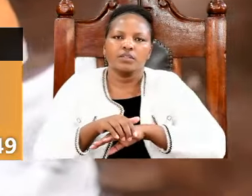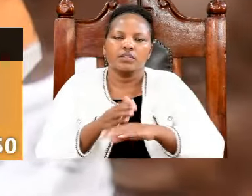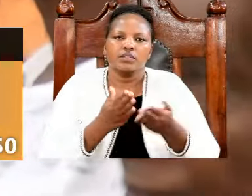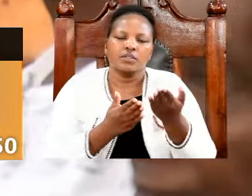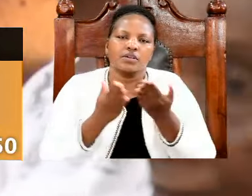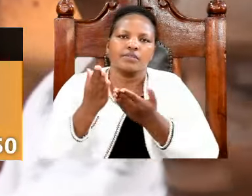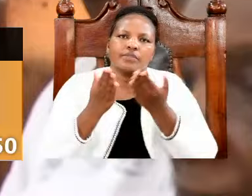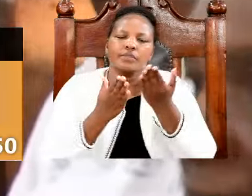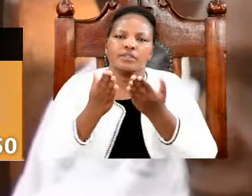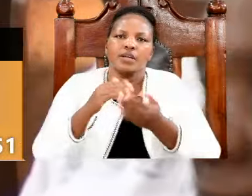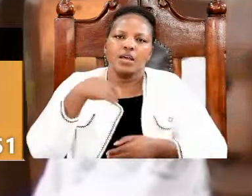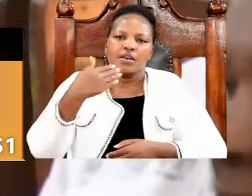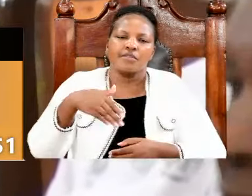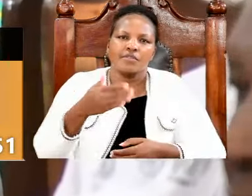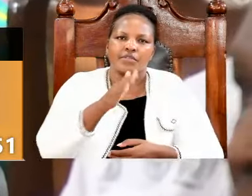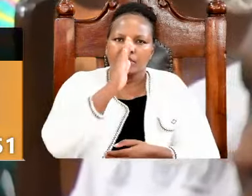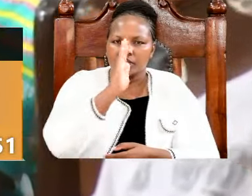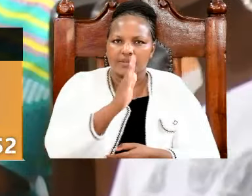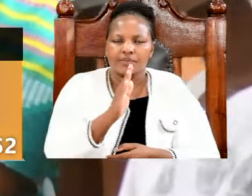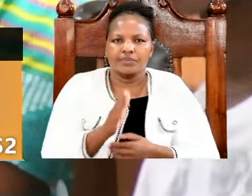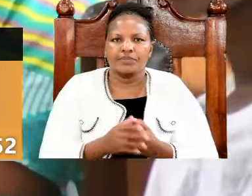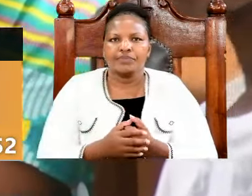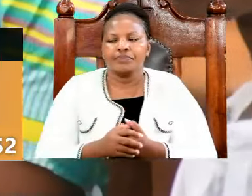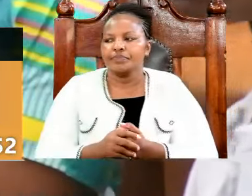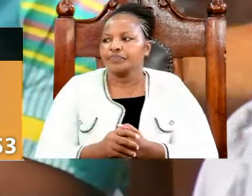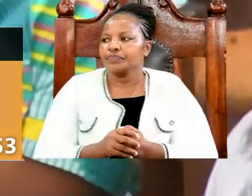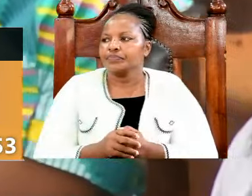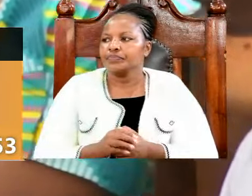service kila Sunday.